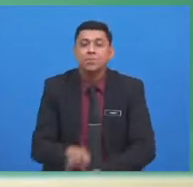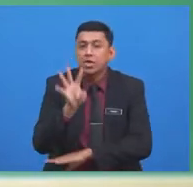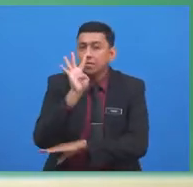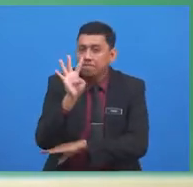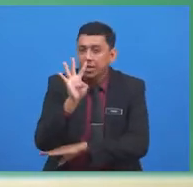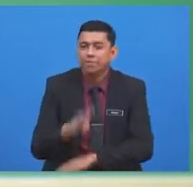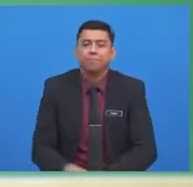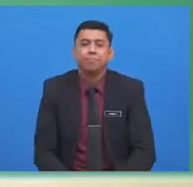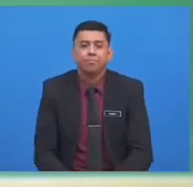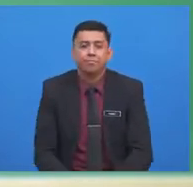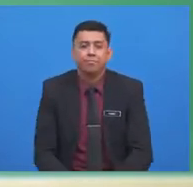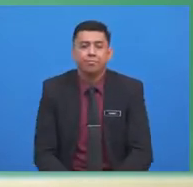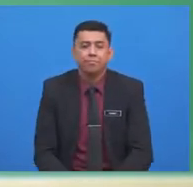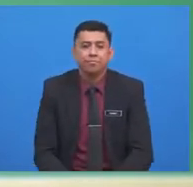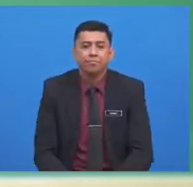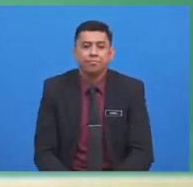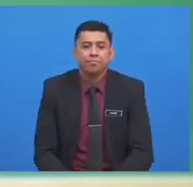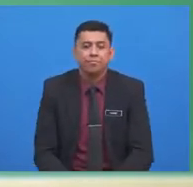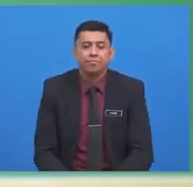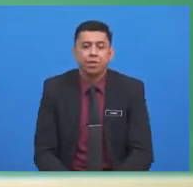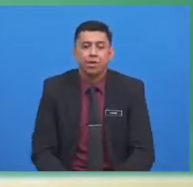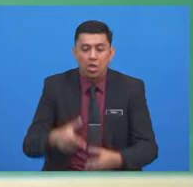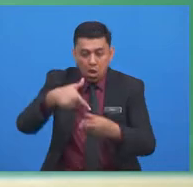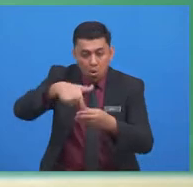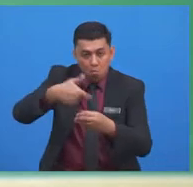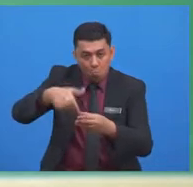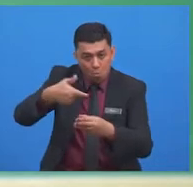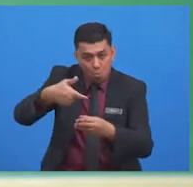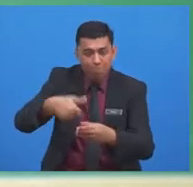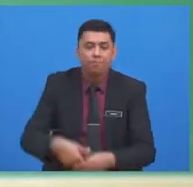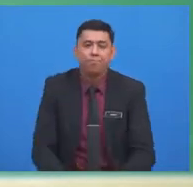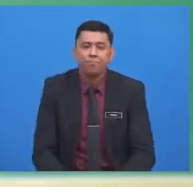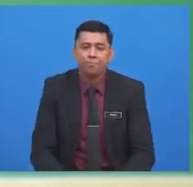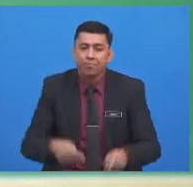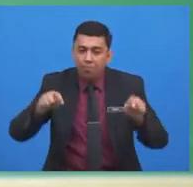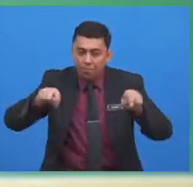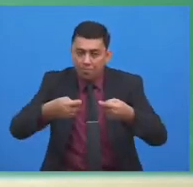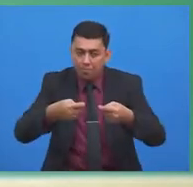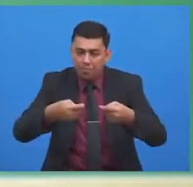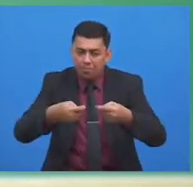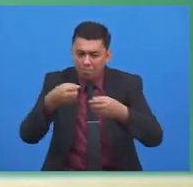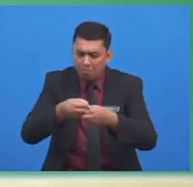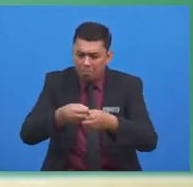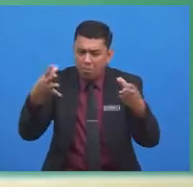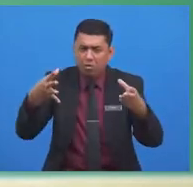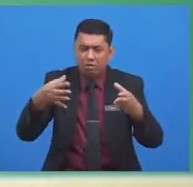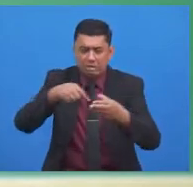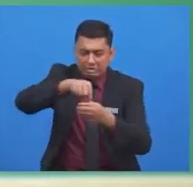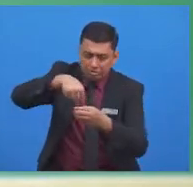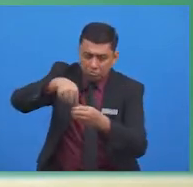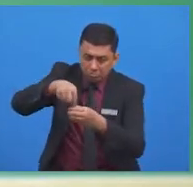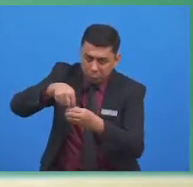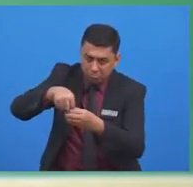Keempat, faktor aktiviti perlombongan kuari. Tindakan meletup dan menggerudi batuan